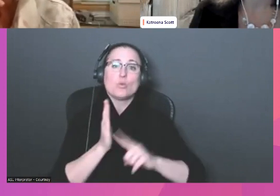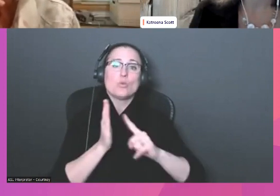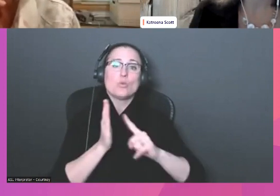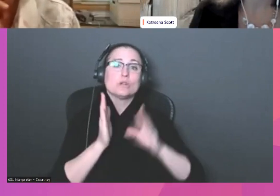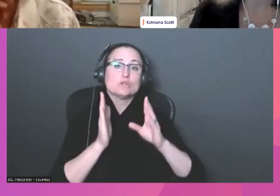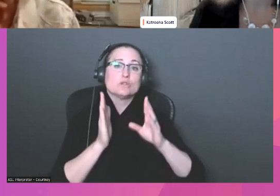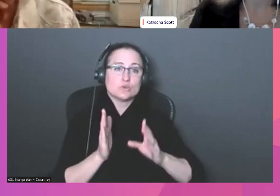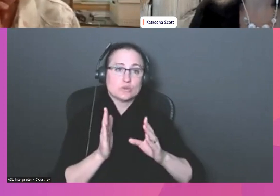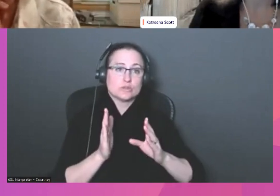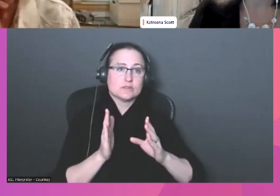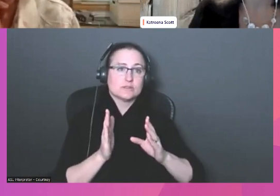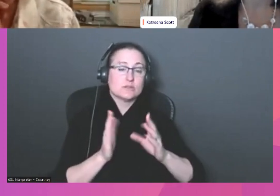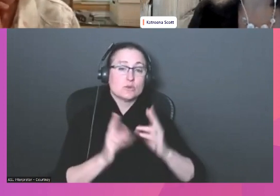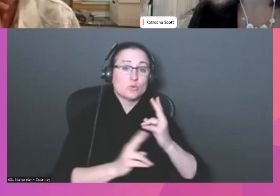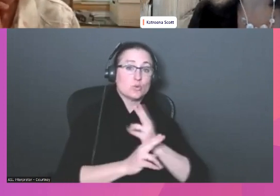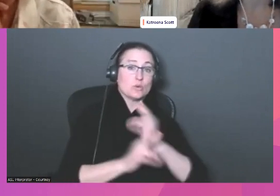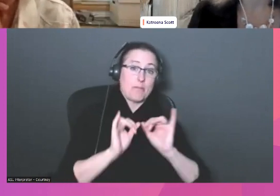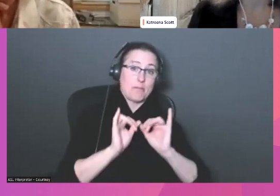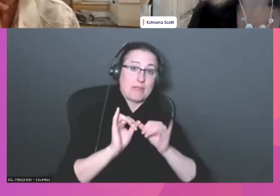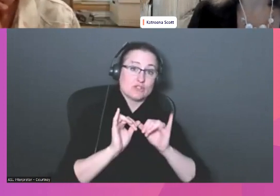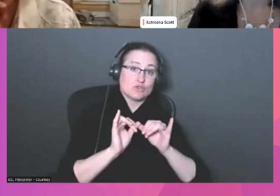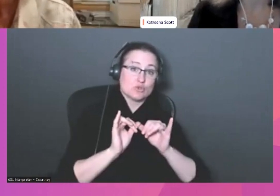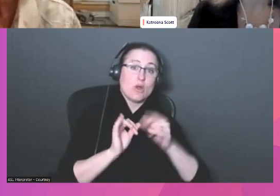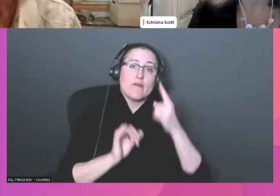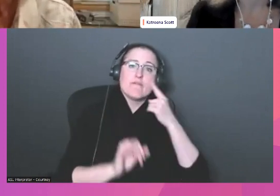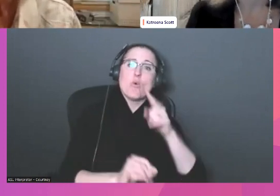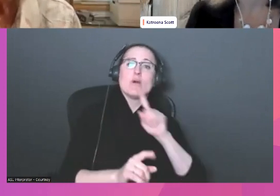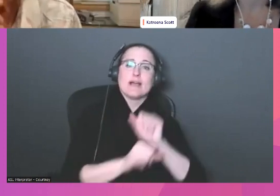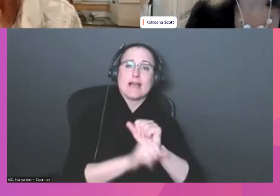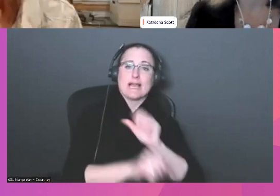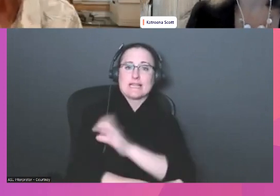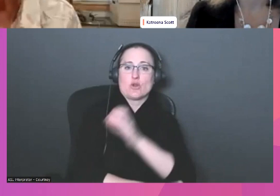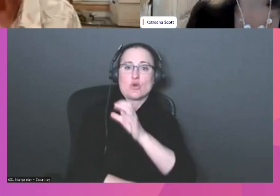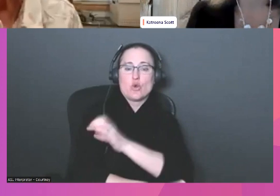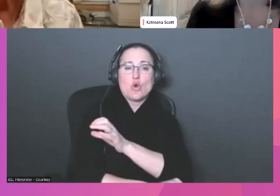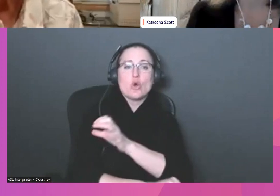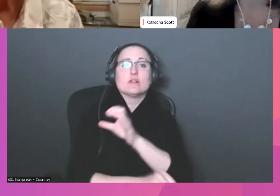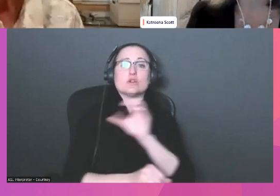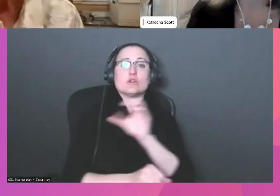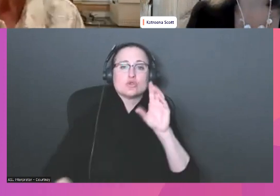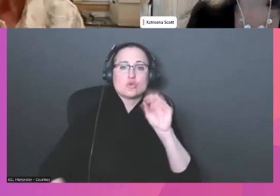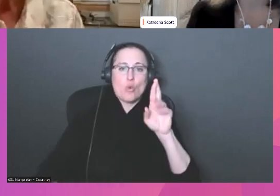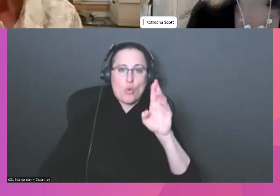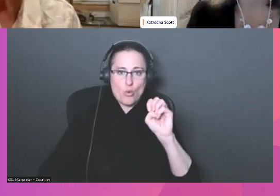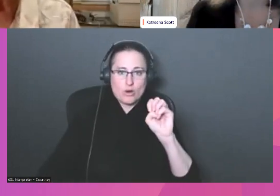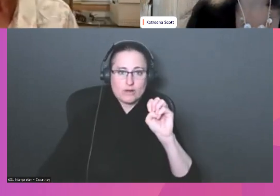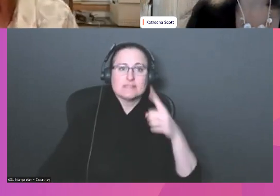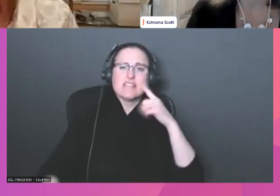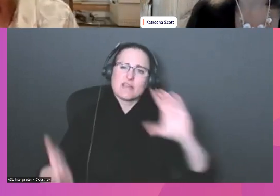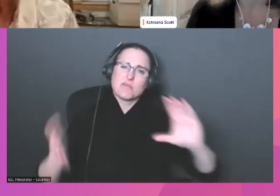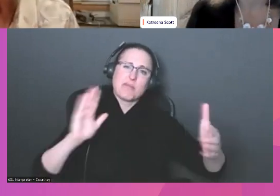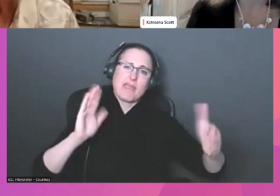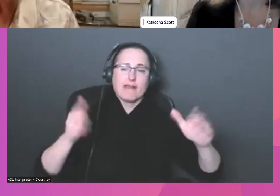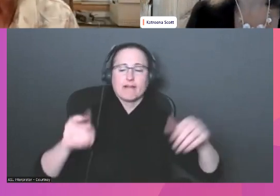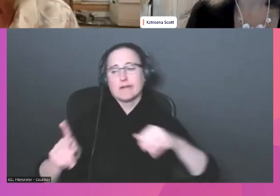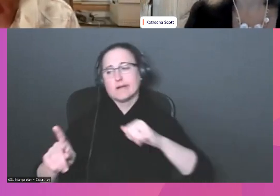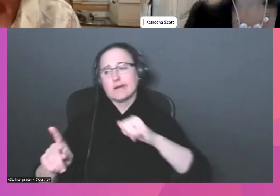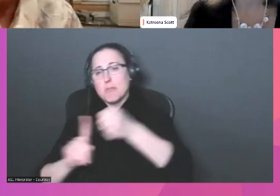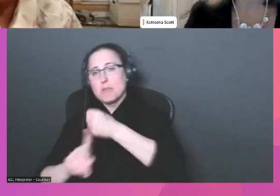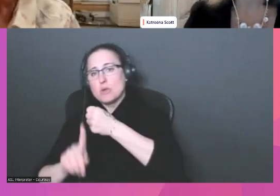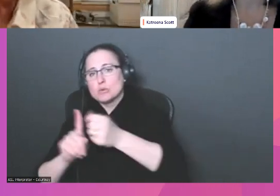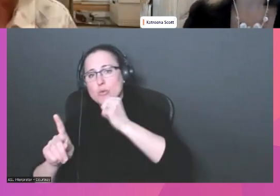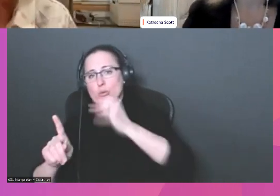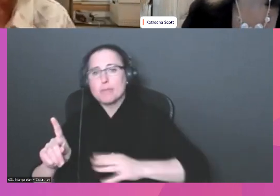et les chercheurs ne vont pas, vont souvent ne pas utiliser de mesures avec des